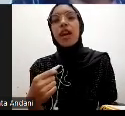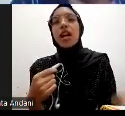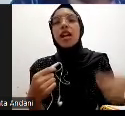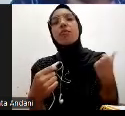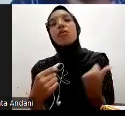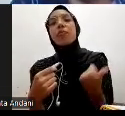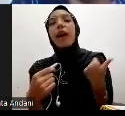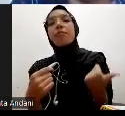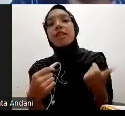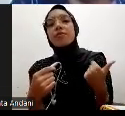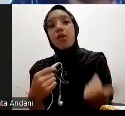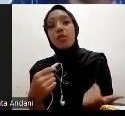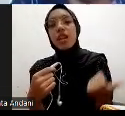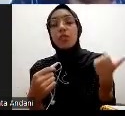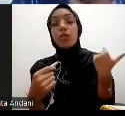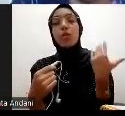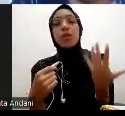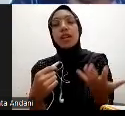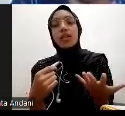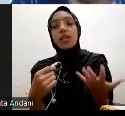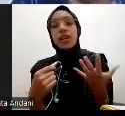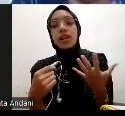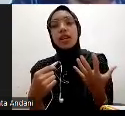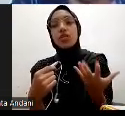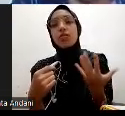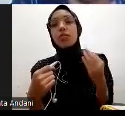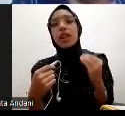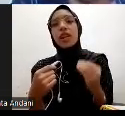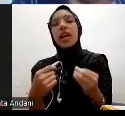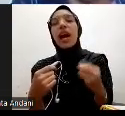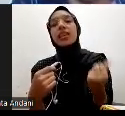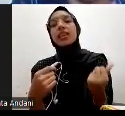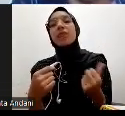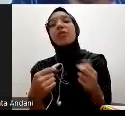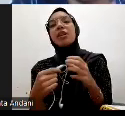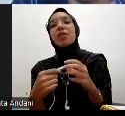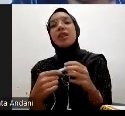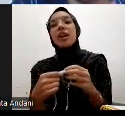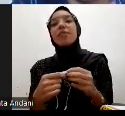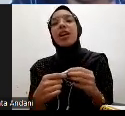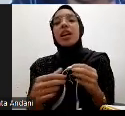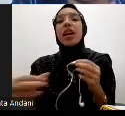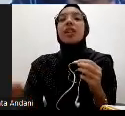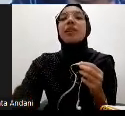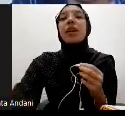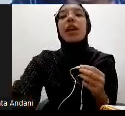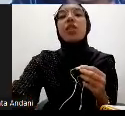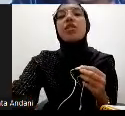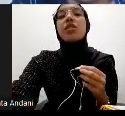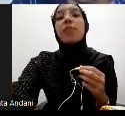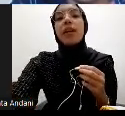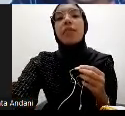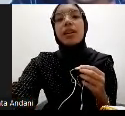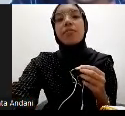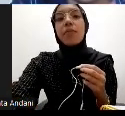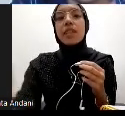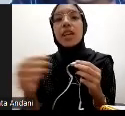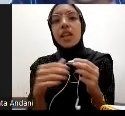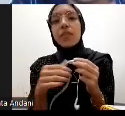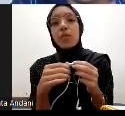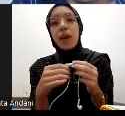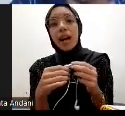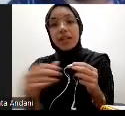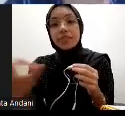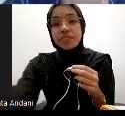smartphone. Namun pubbing, smombi, dan nomophobia itu memiliki arti yang berbeda-beda. Nah, pertama itu dari pubbing. Pubbing